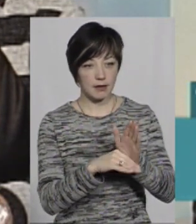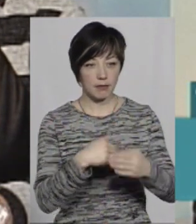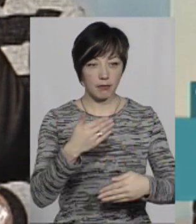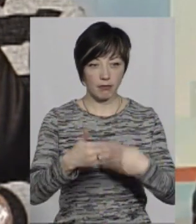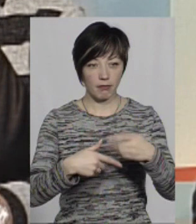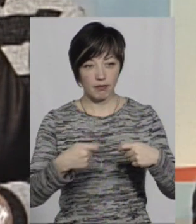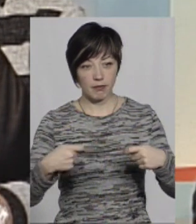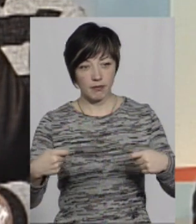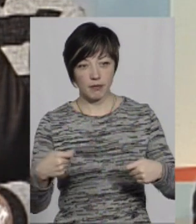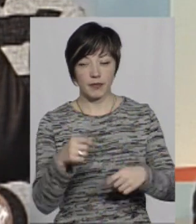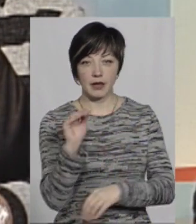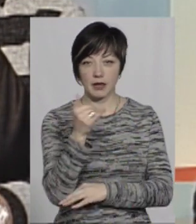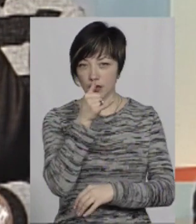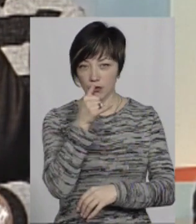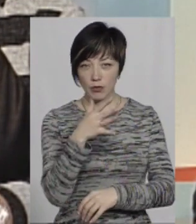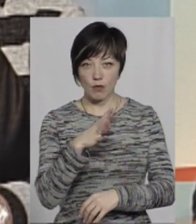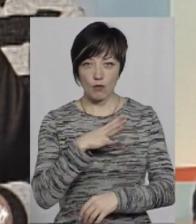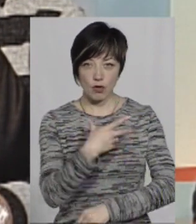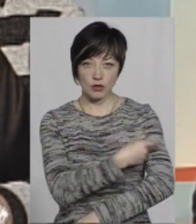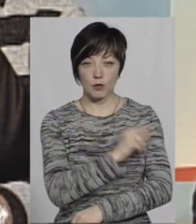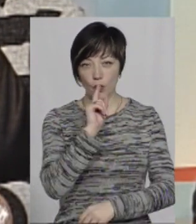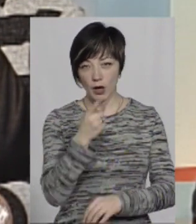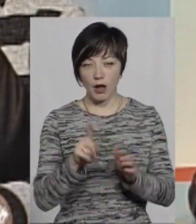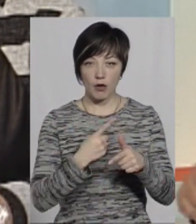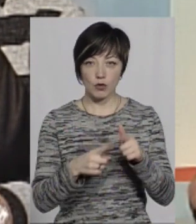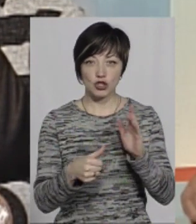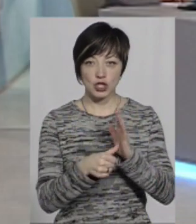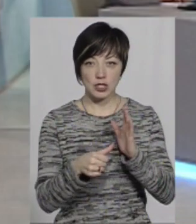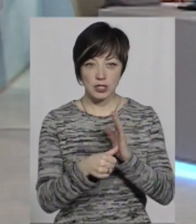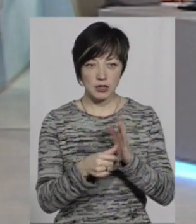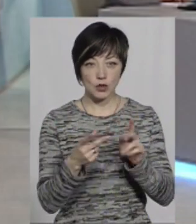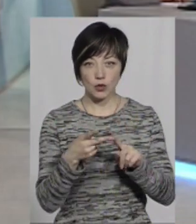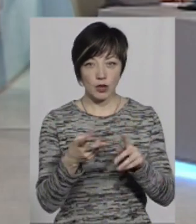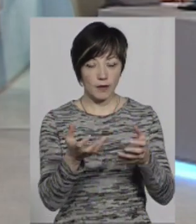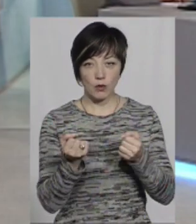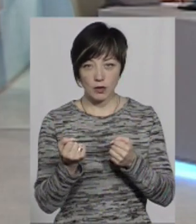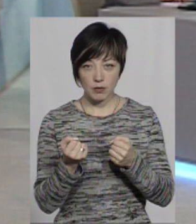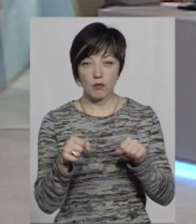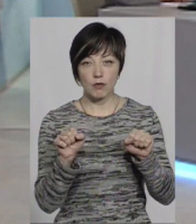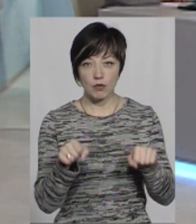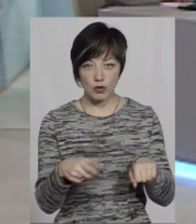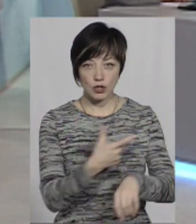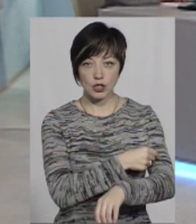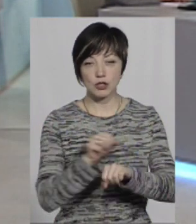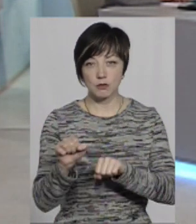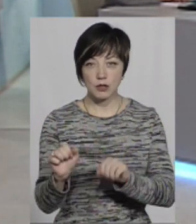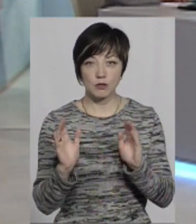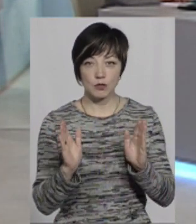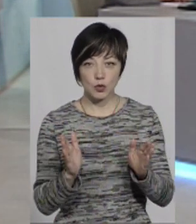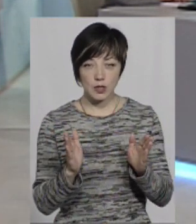по якійсь причині дитина не була щеплена в рік, або в 6 років другі не отримали щеплення, можна щепитися